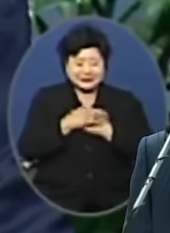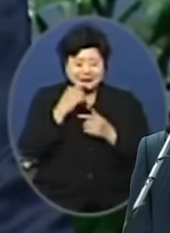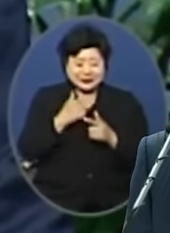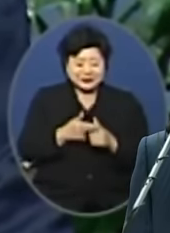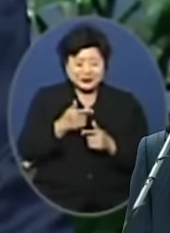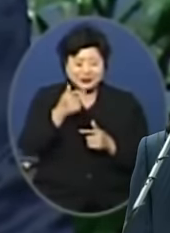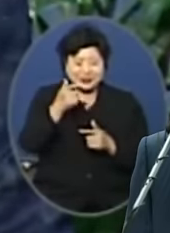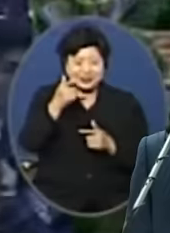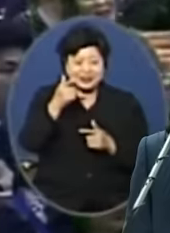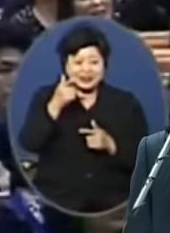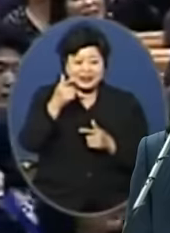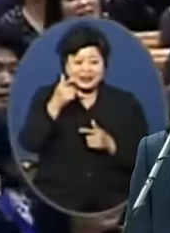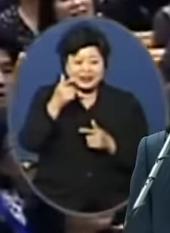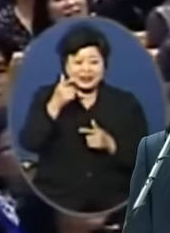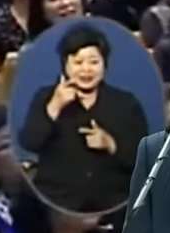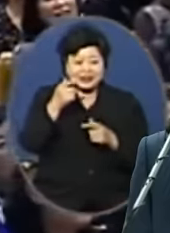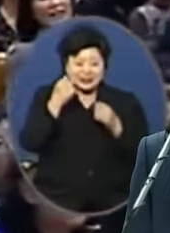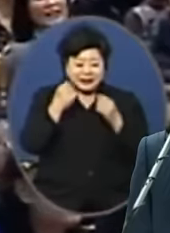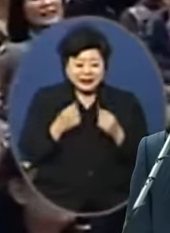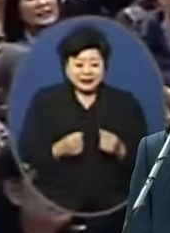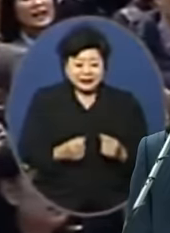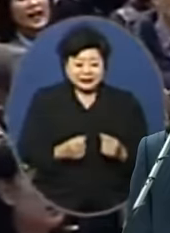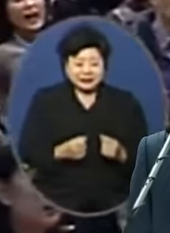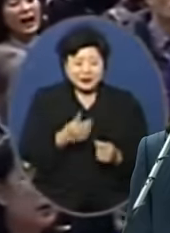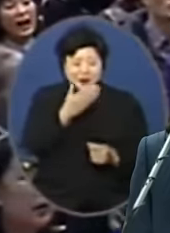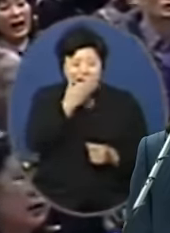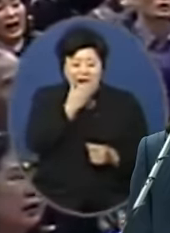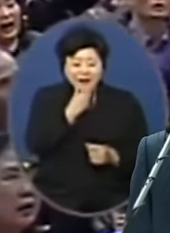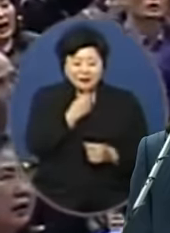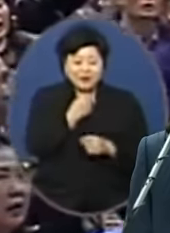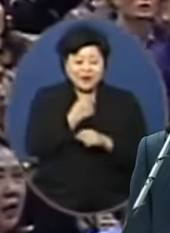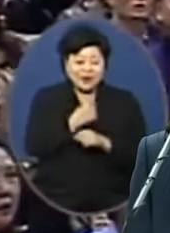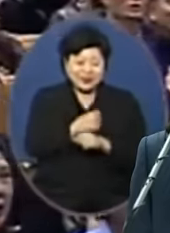예수님이 계심으로 행복합니다.